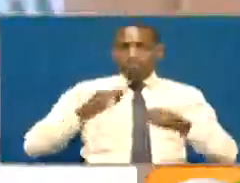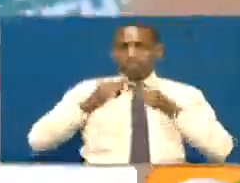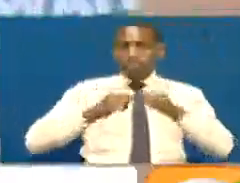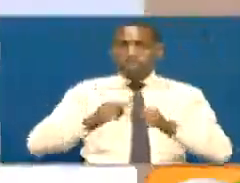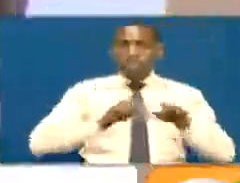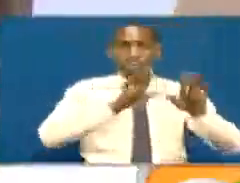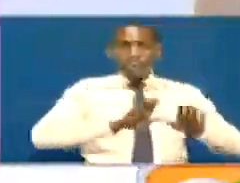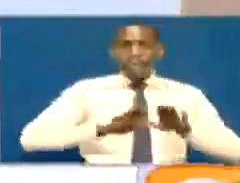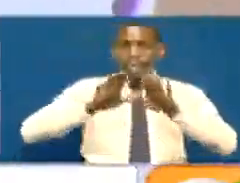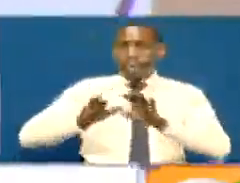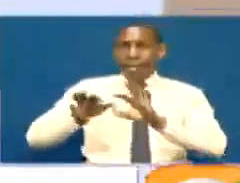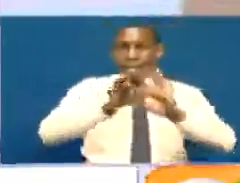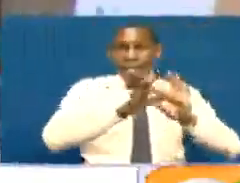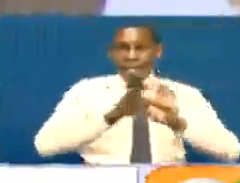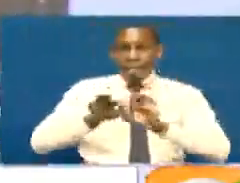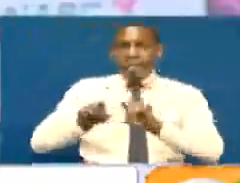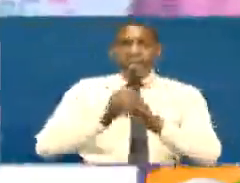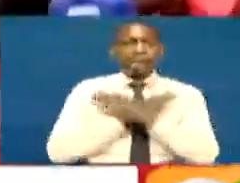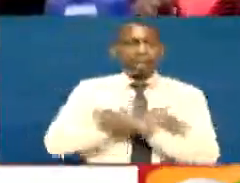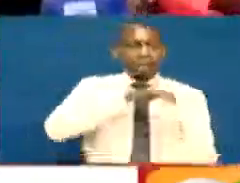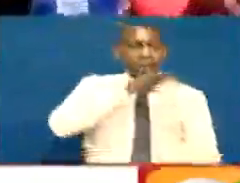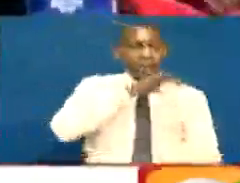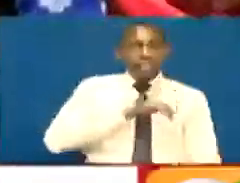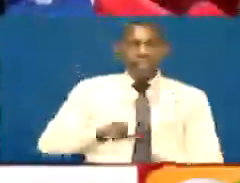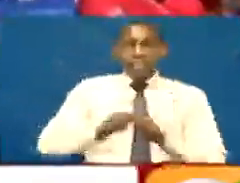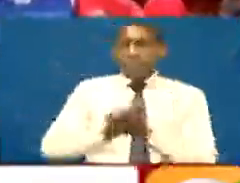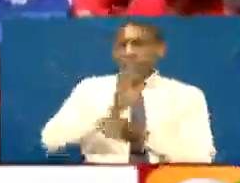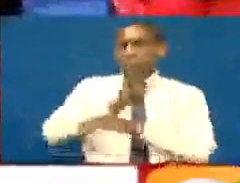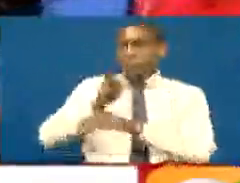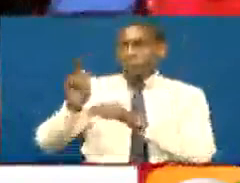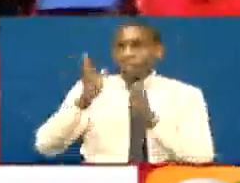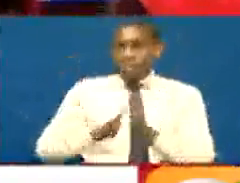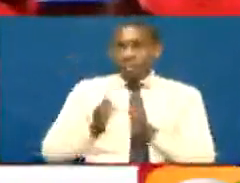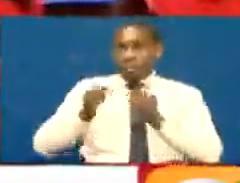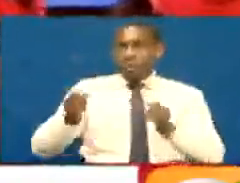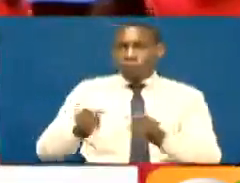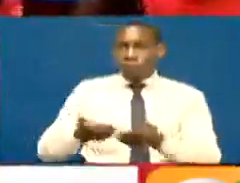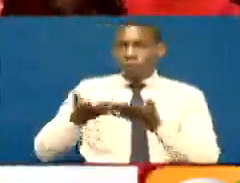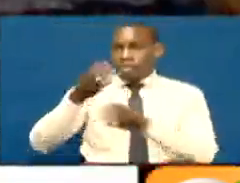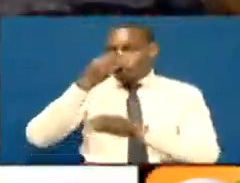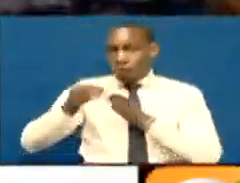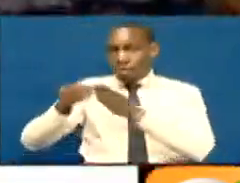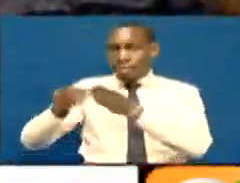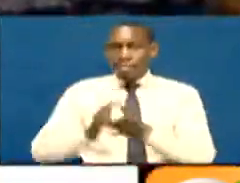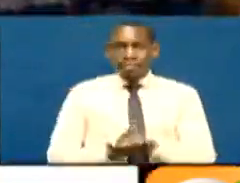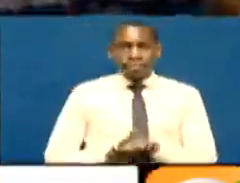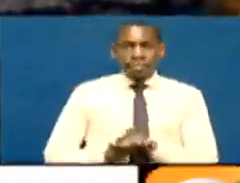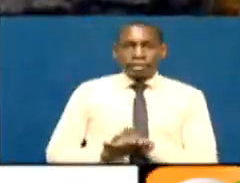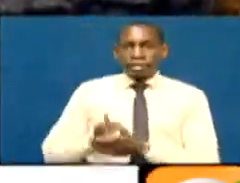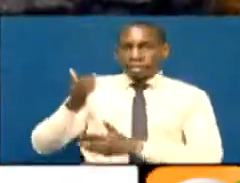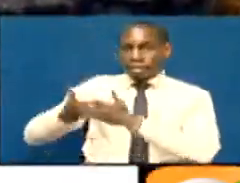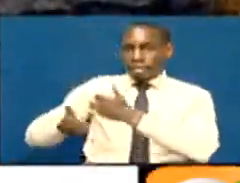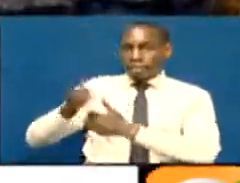kwenye kampeni za Azimio, ambapo wendani wa Odinga wamewaonya Wakenya dhidi ya kumpa Ruto uongozi. Jirani